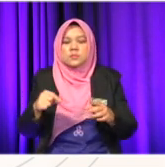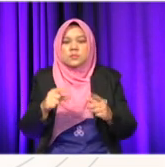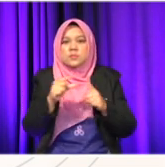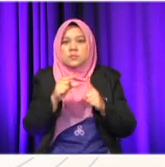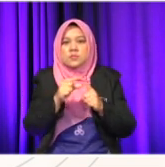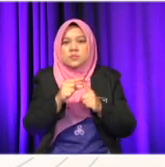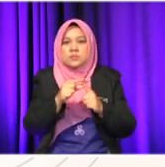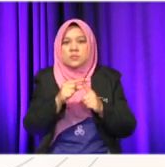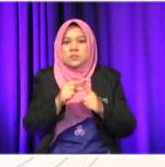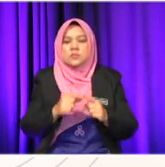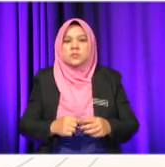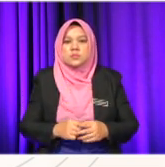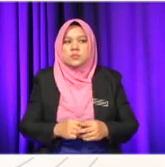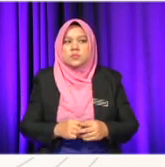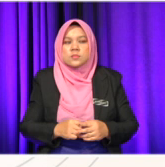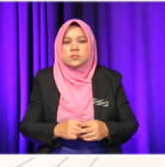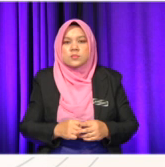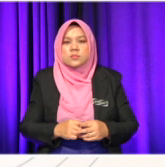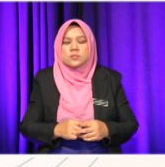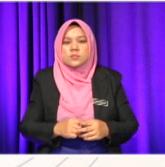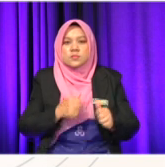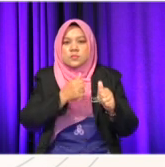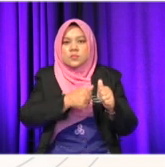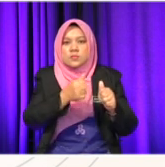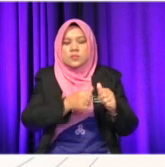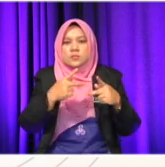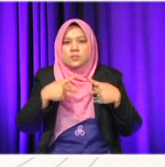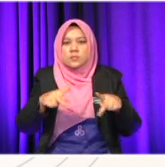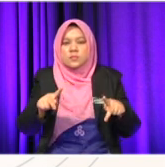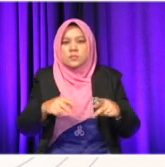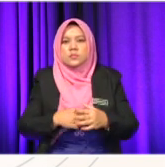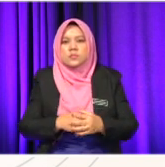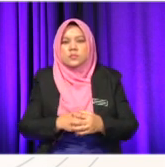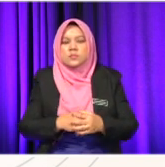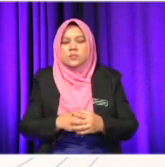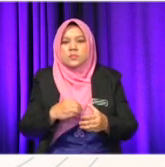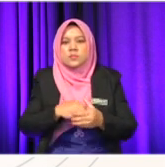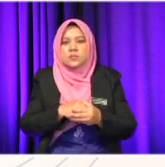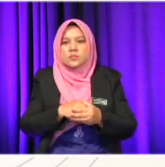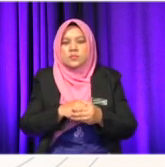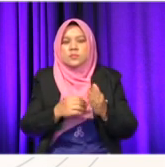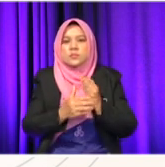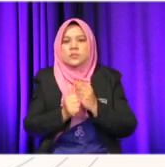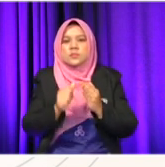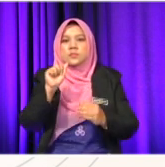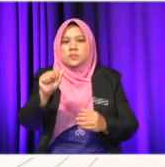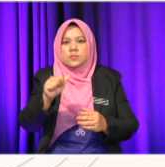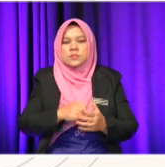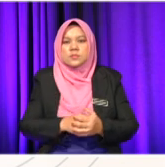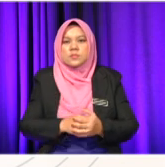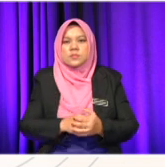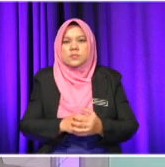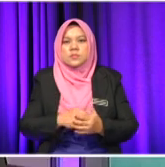perkataan Oke seterusnya adalah mengejar peluang yang dapat meningkatkan hasil produk dan penghematan Oke jawabannya adalah e Pro